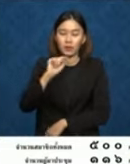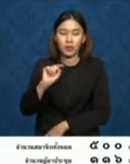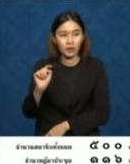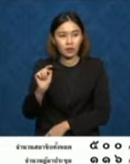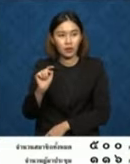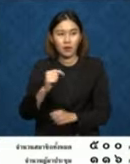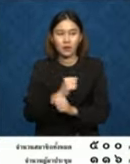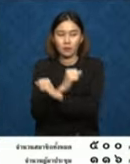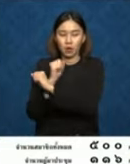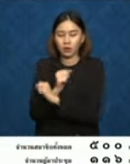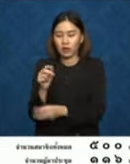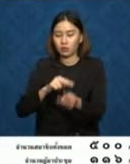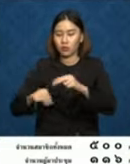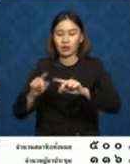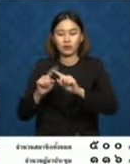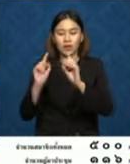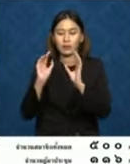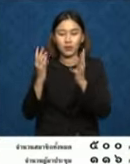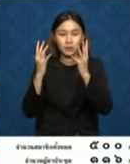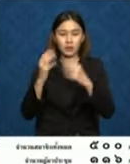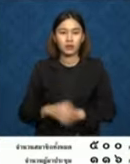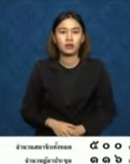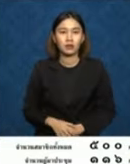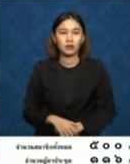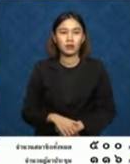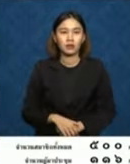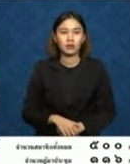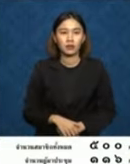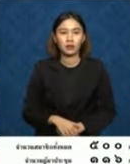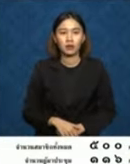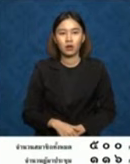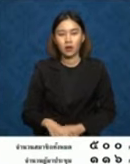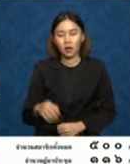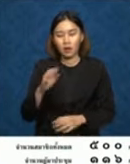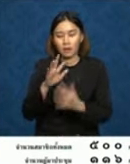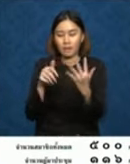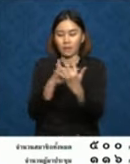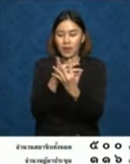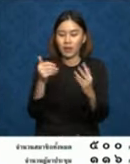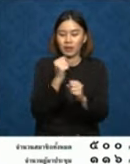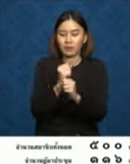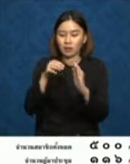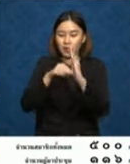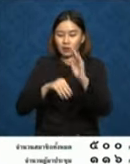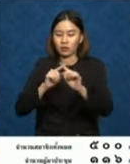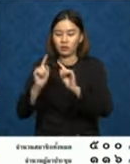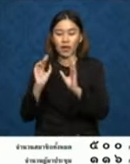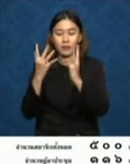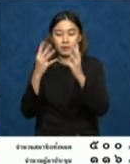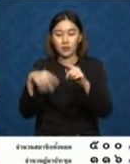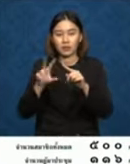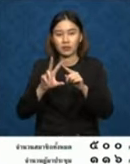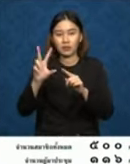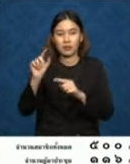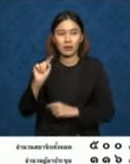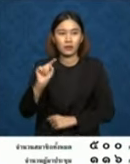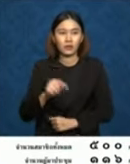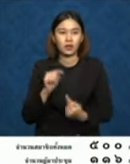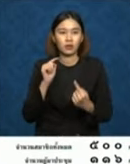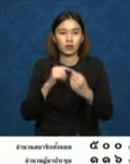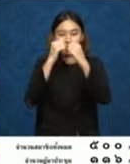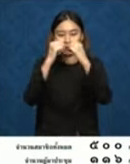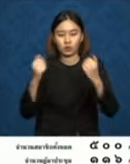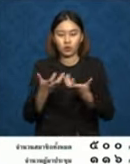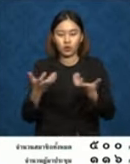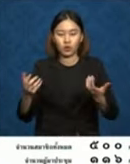การป้องกันดูแลความปลอดภัยเพียงพอนะครับรวมถึงไม่มีการแจ้งแผนงานระยะเวลาในการดำเนินงานนะครับเรื่องที่3ครับสำนักงานทรัพ